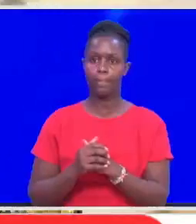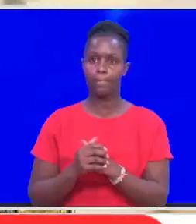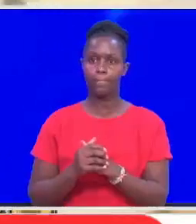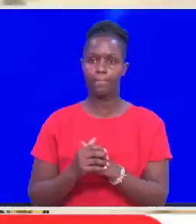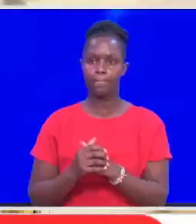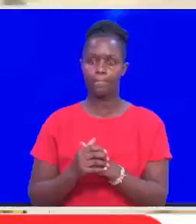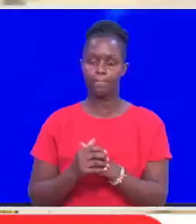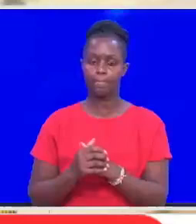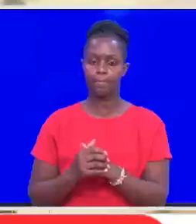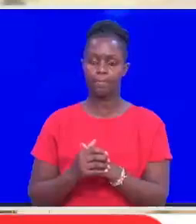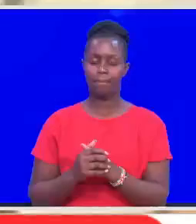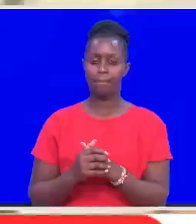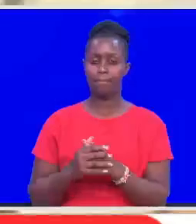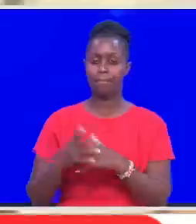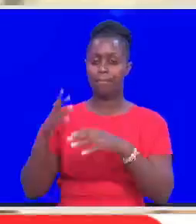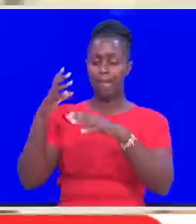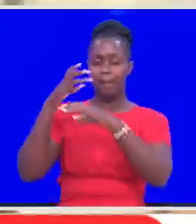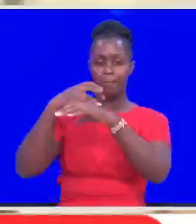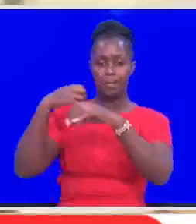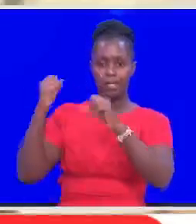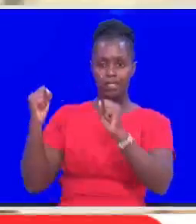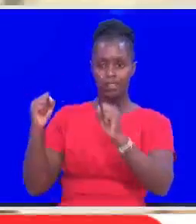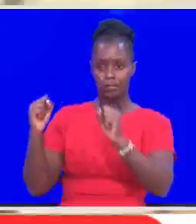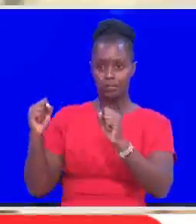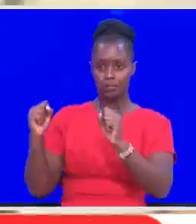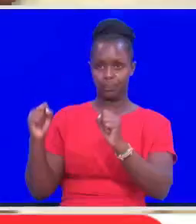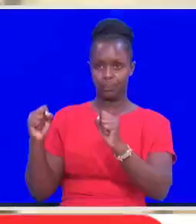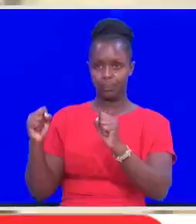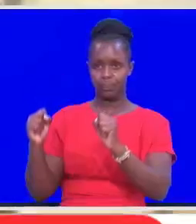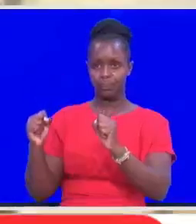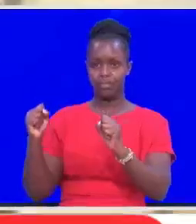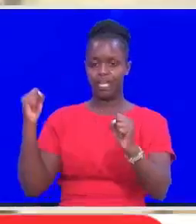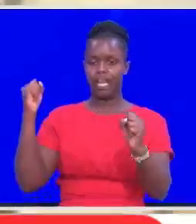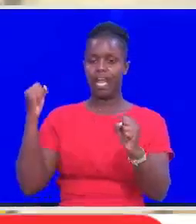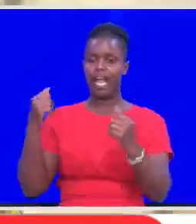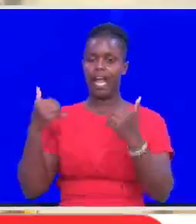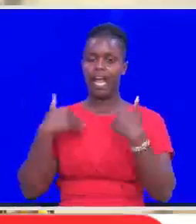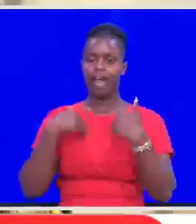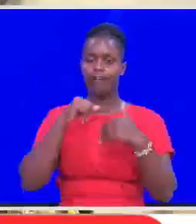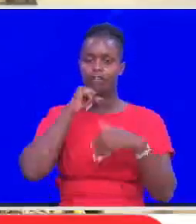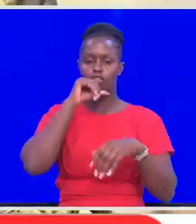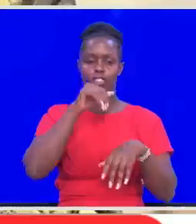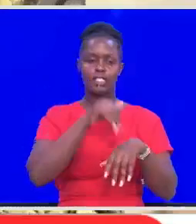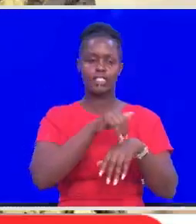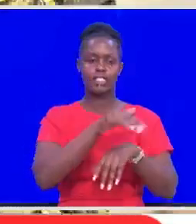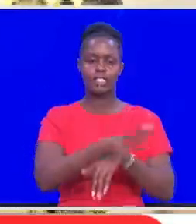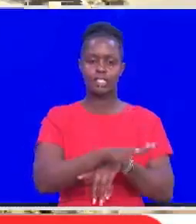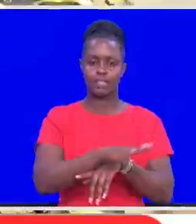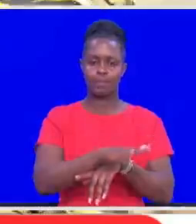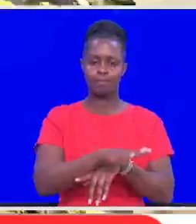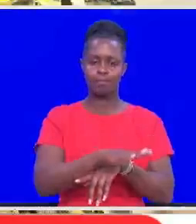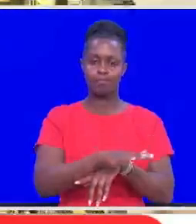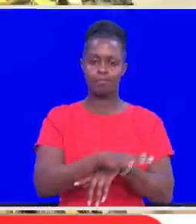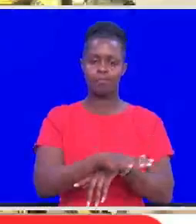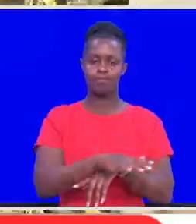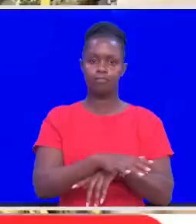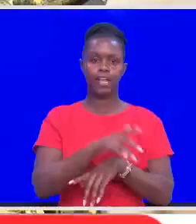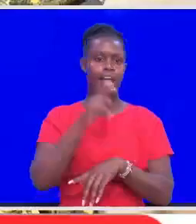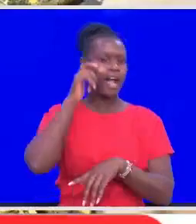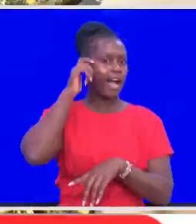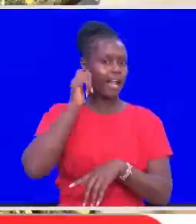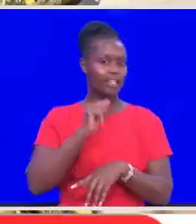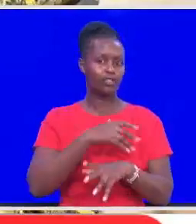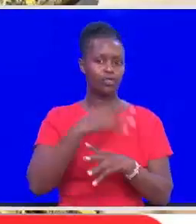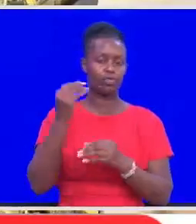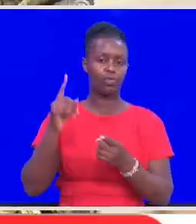Hakuna wakati rais wa Kenya ametuma sisi wabunge ya Rift Valley ya Wakalenjin twende tufuruge siasa